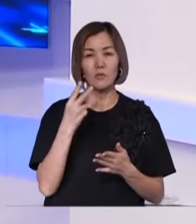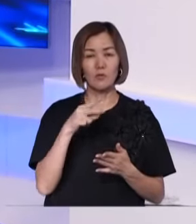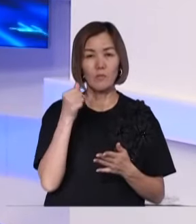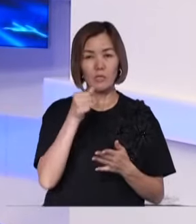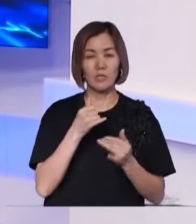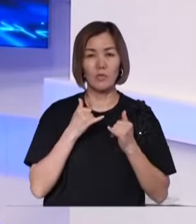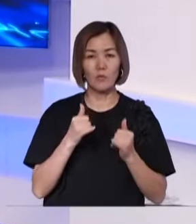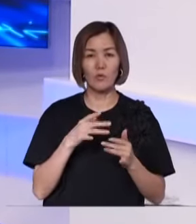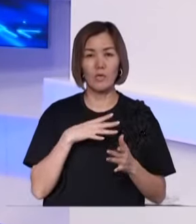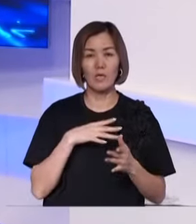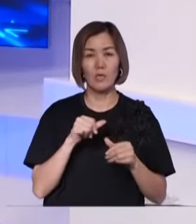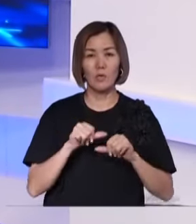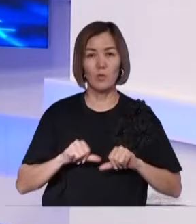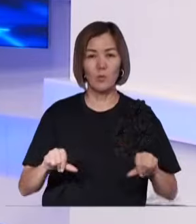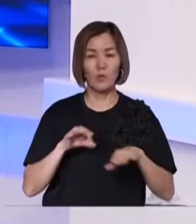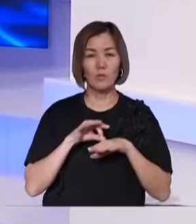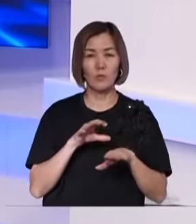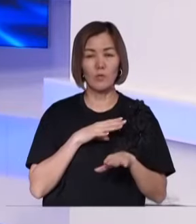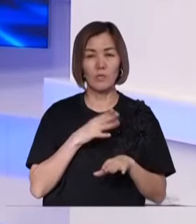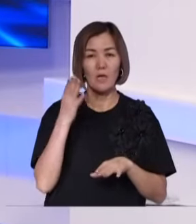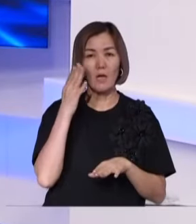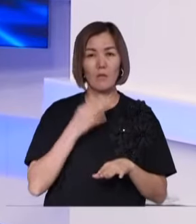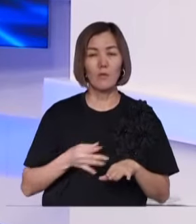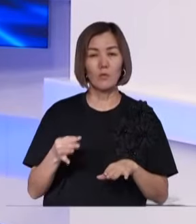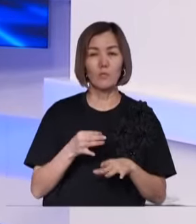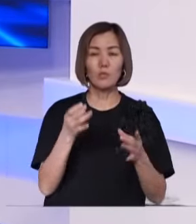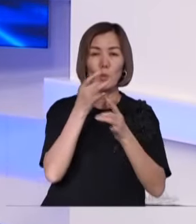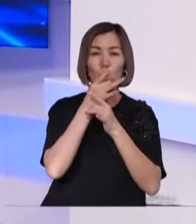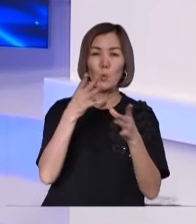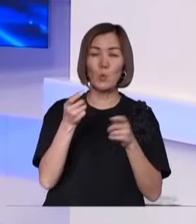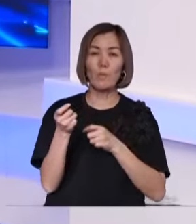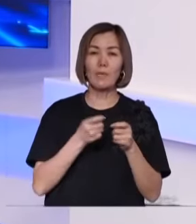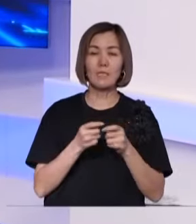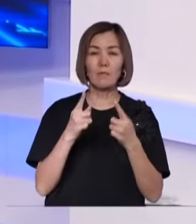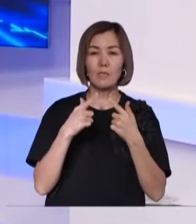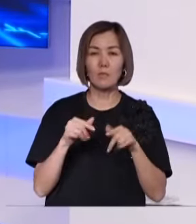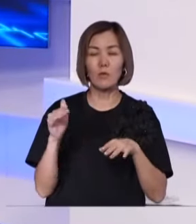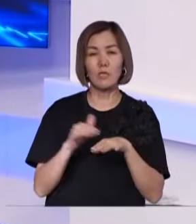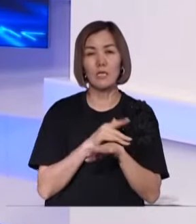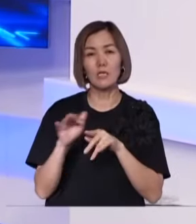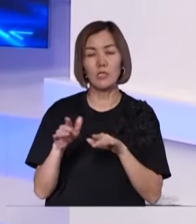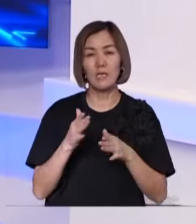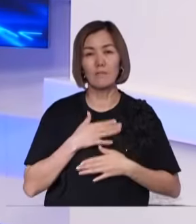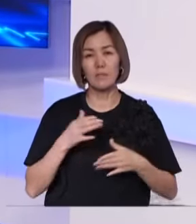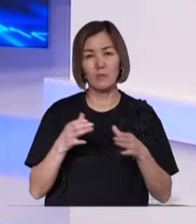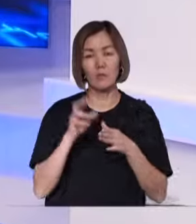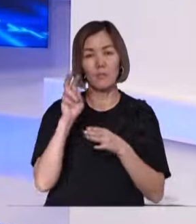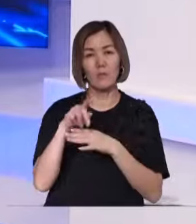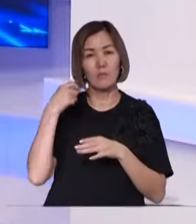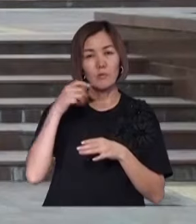120 жылдығына орайласқан дөңгелек үстел өтті. Алматы облыстық мәдениет басқармасы мұрындық болған игі шараға тілшіміз де барып